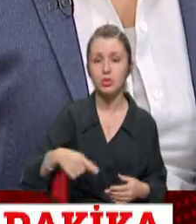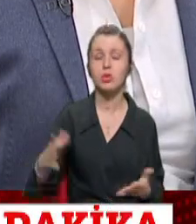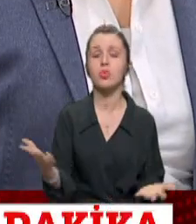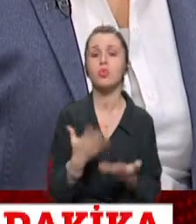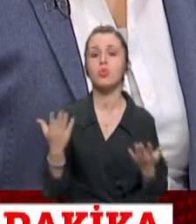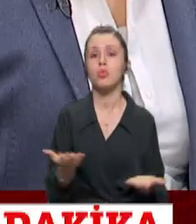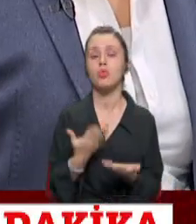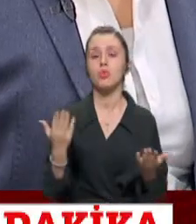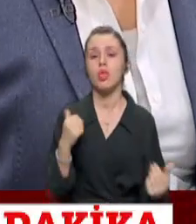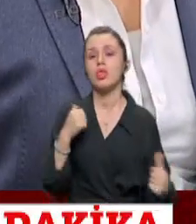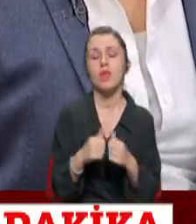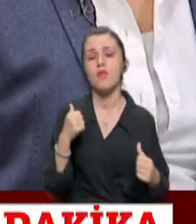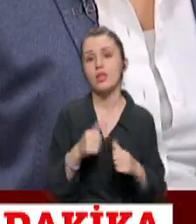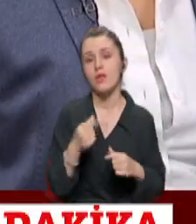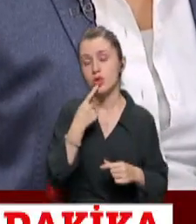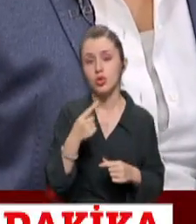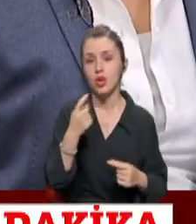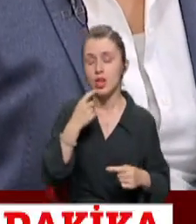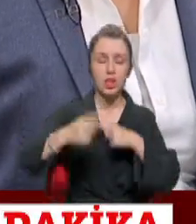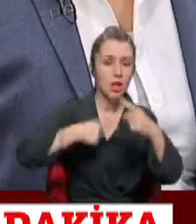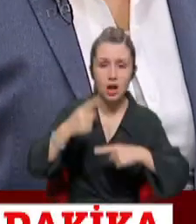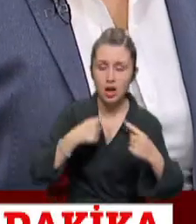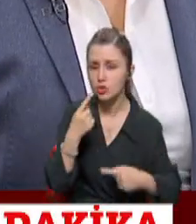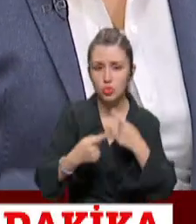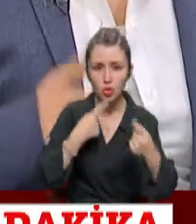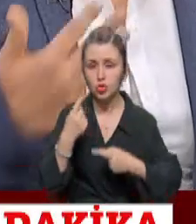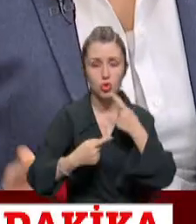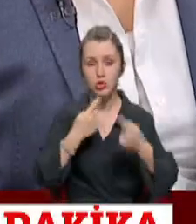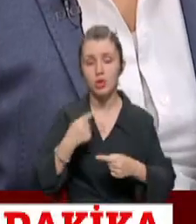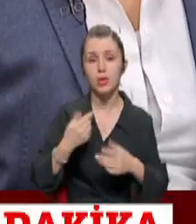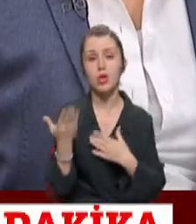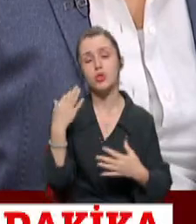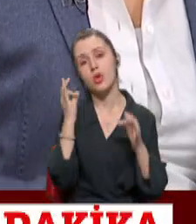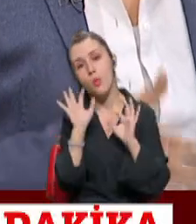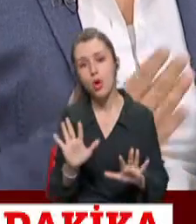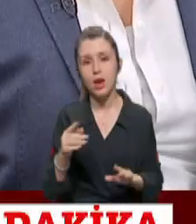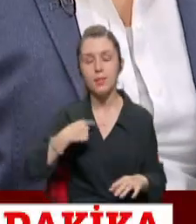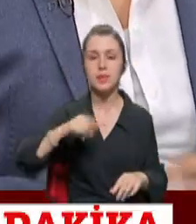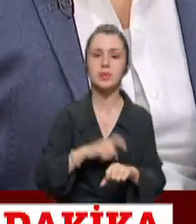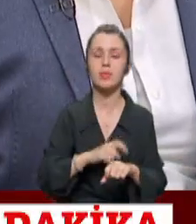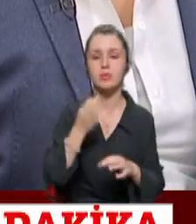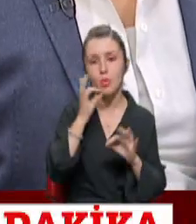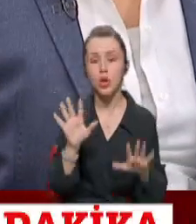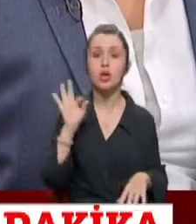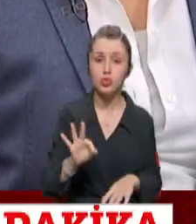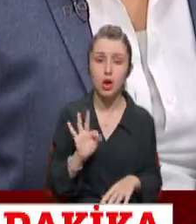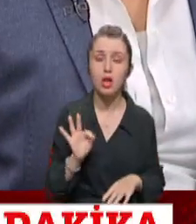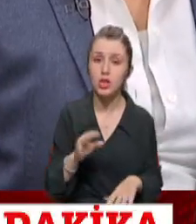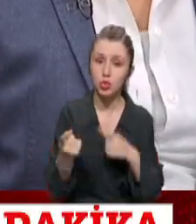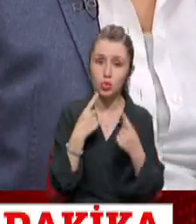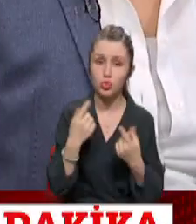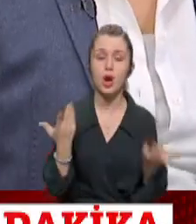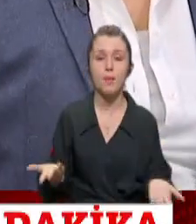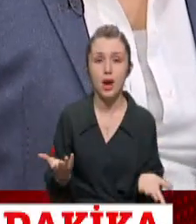şeyler defalarca, defaatle söyleniyor. Yıllardır tekrarlıyoruz. Yani bu benden önce de böyleydi, bizim zamanımızda da böyle. Şu anda da konuşuluyor